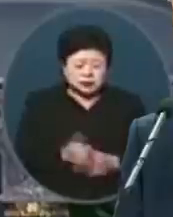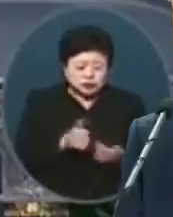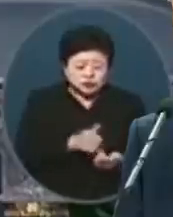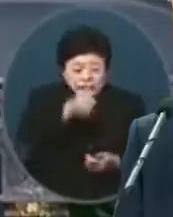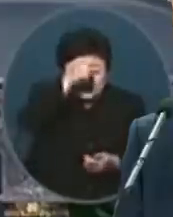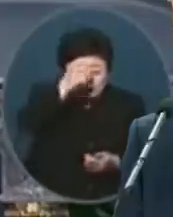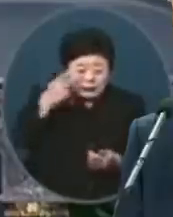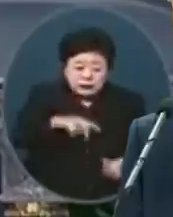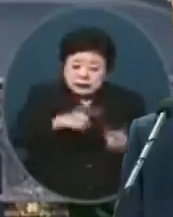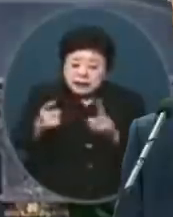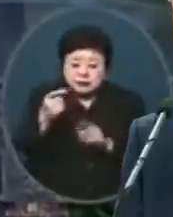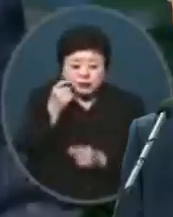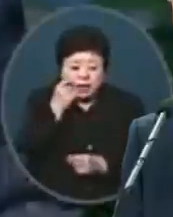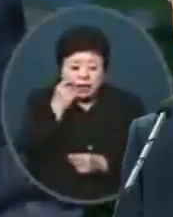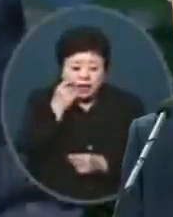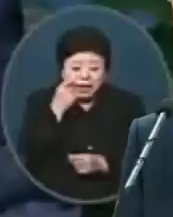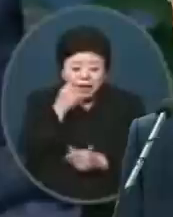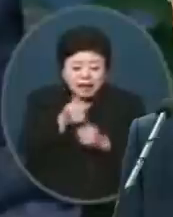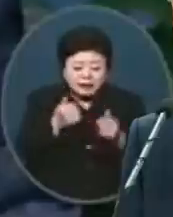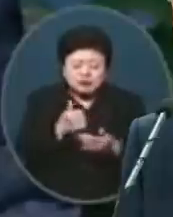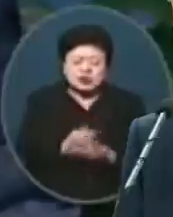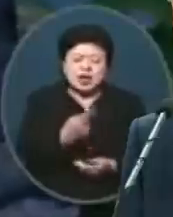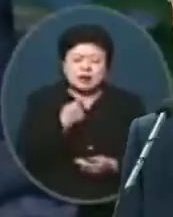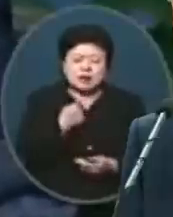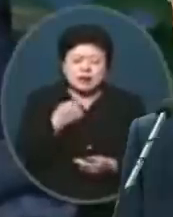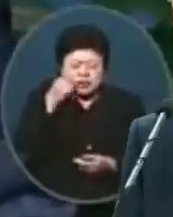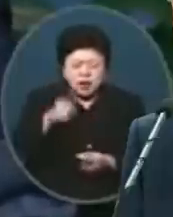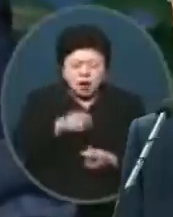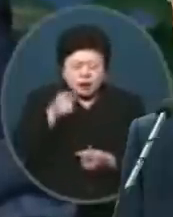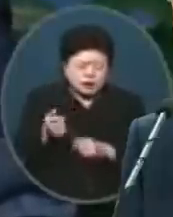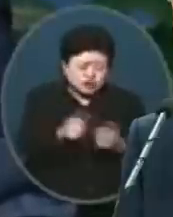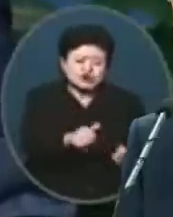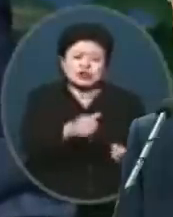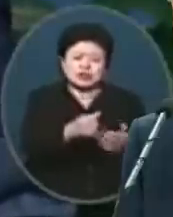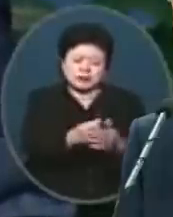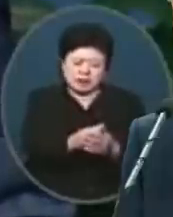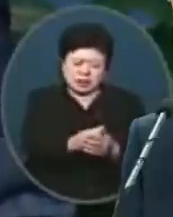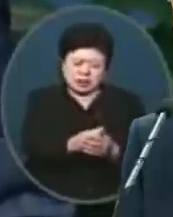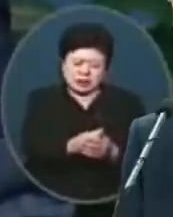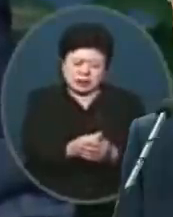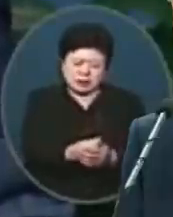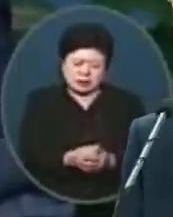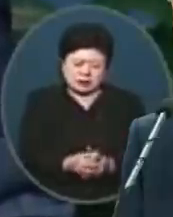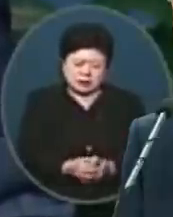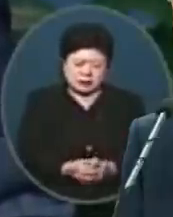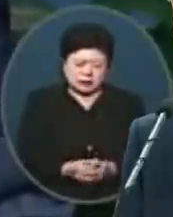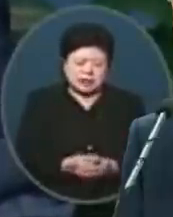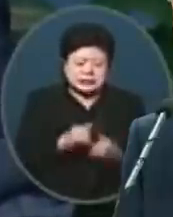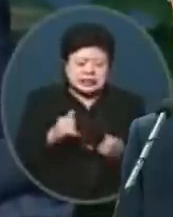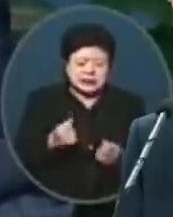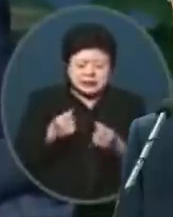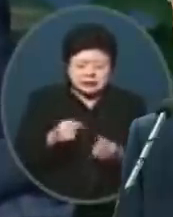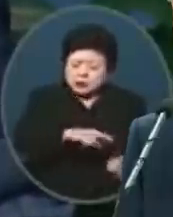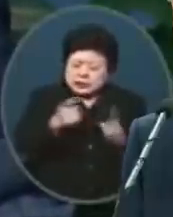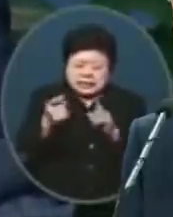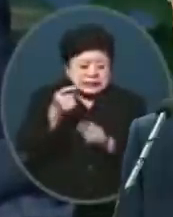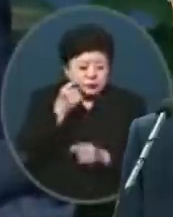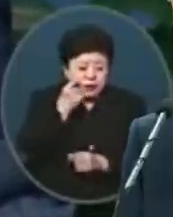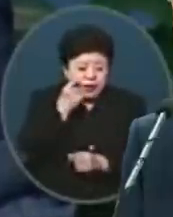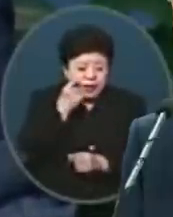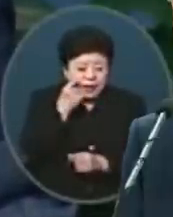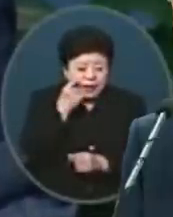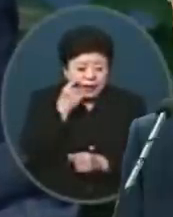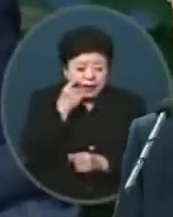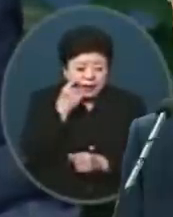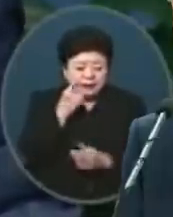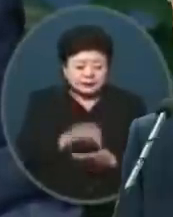없습니다. 하나님께 범죄하고 영원히 죽었는데 그 죽은 영을 어떻게 인간의 힘으로 살아낼 수 있습니까?